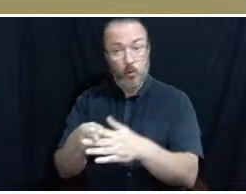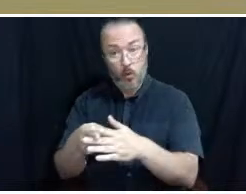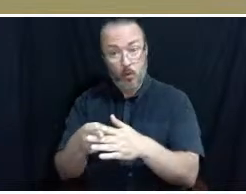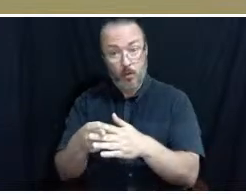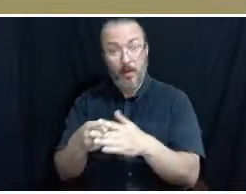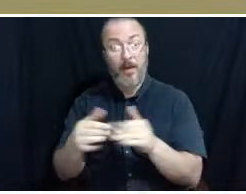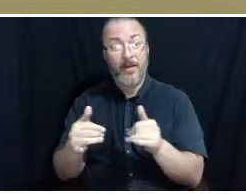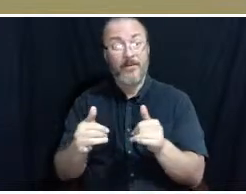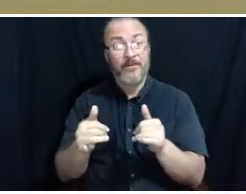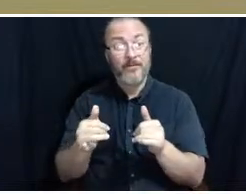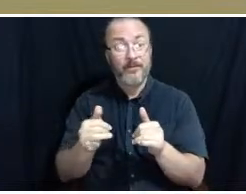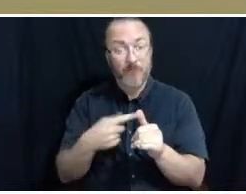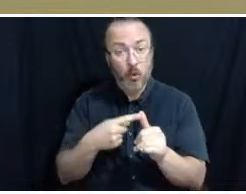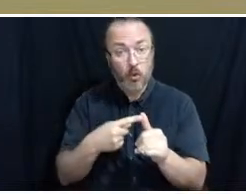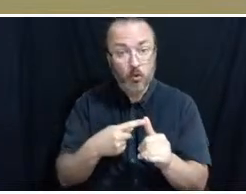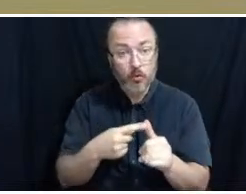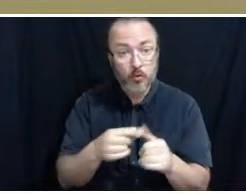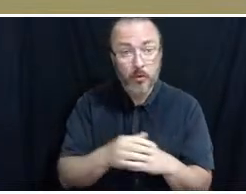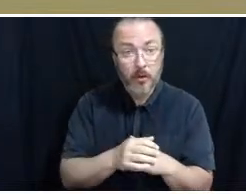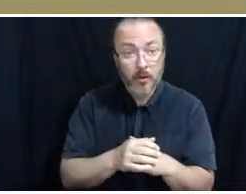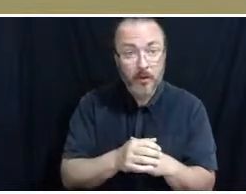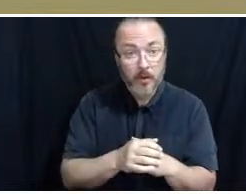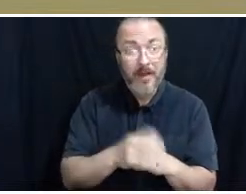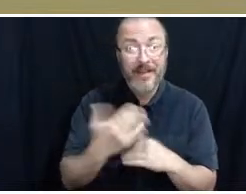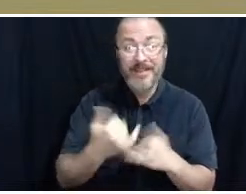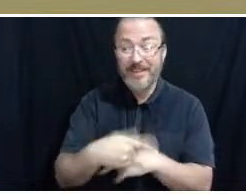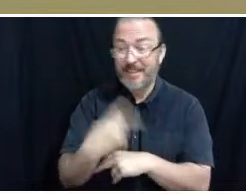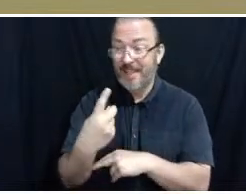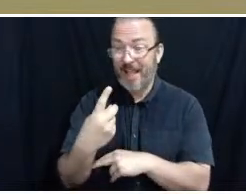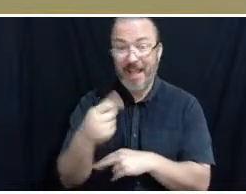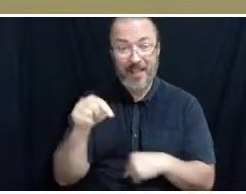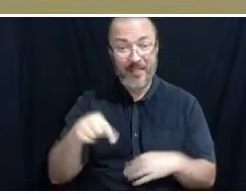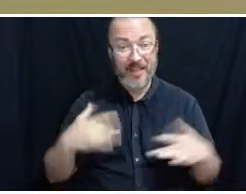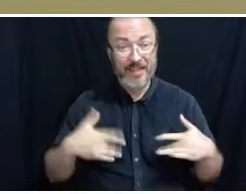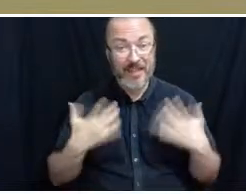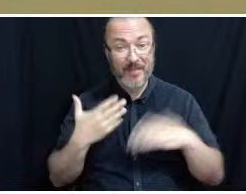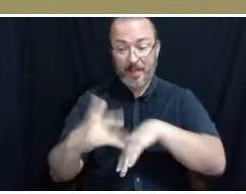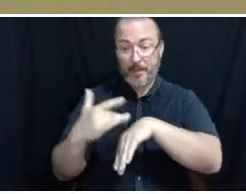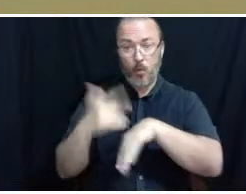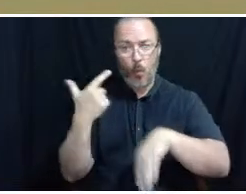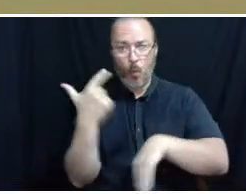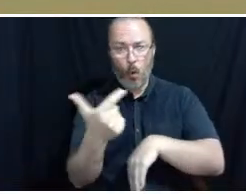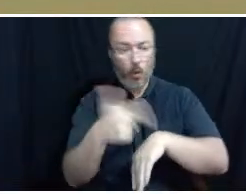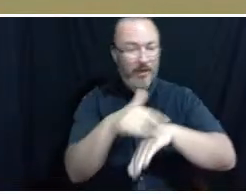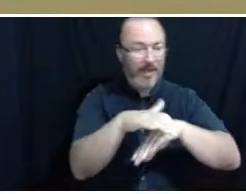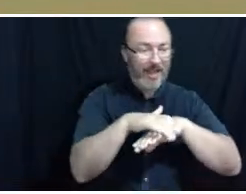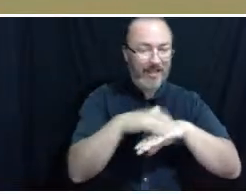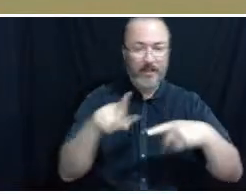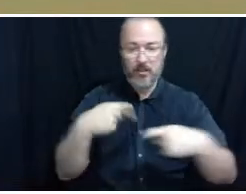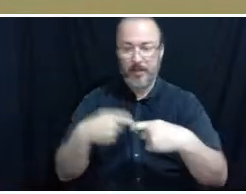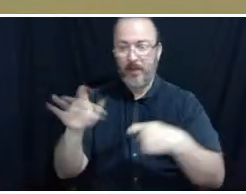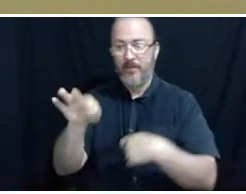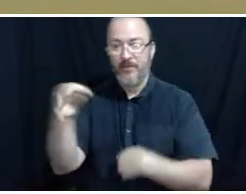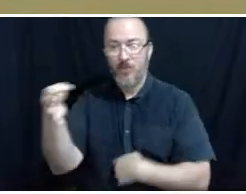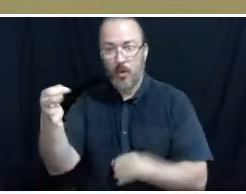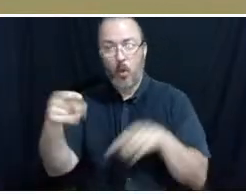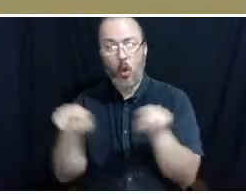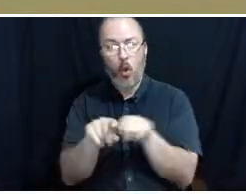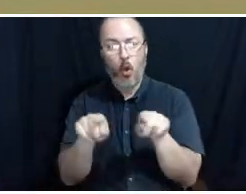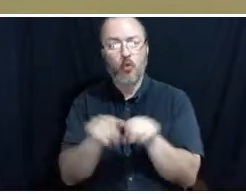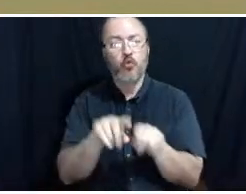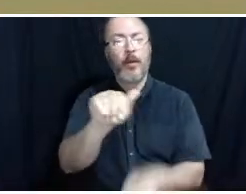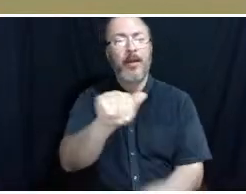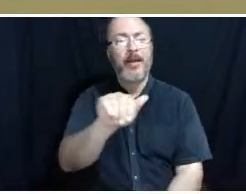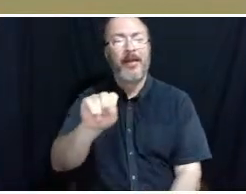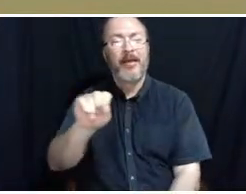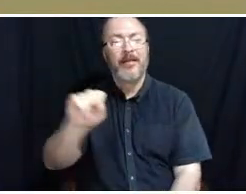par quelques questions d'intendance. L'événement d'aujourd'hui peut être suivi en anglais, espagnol et français, ainsi que dans la langue des signes des